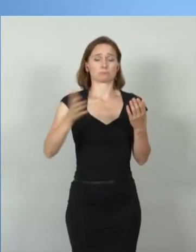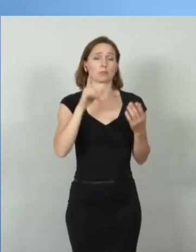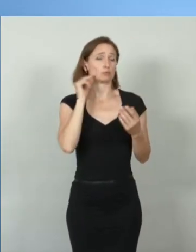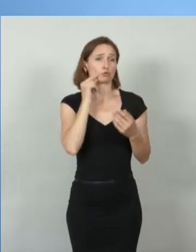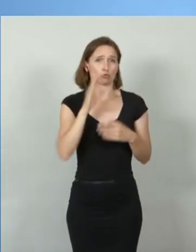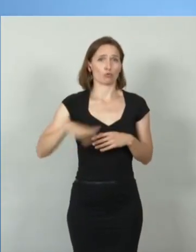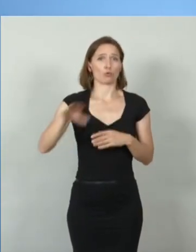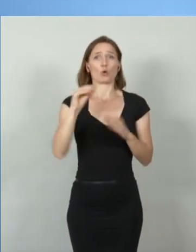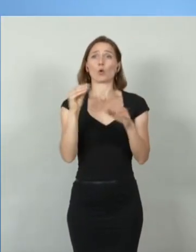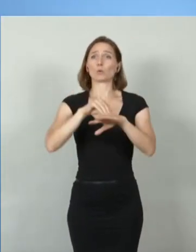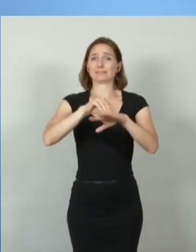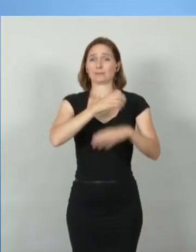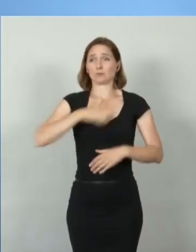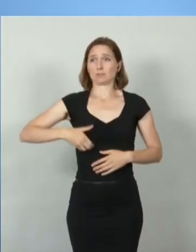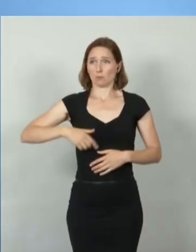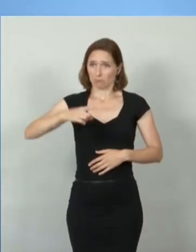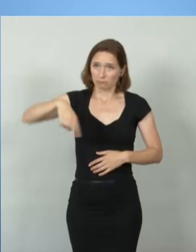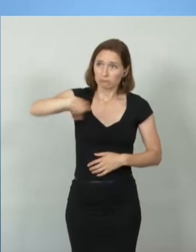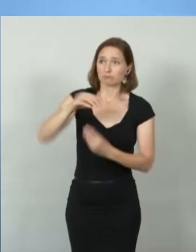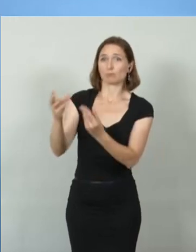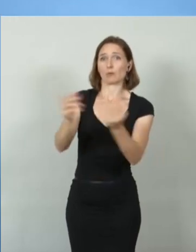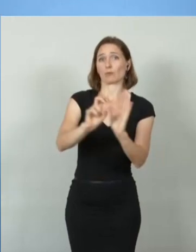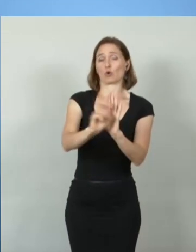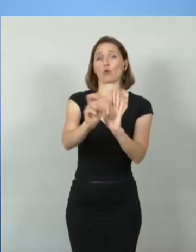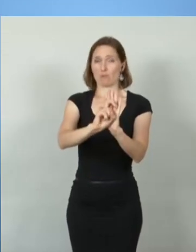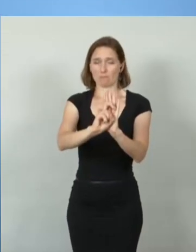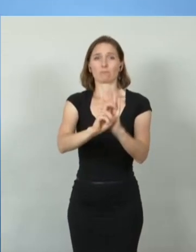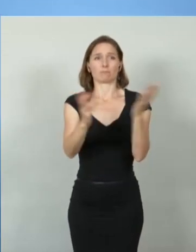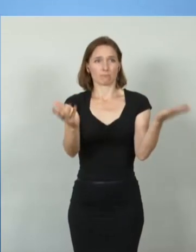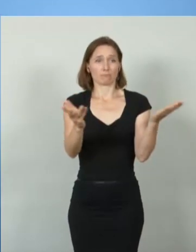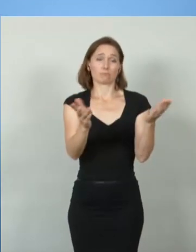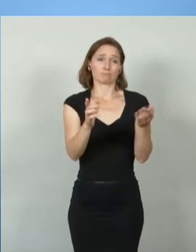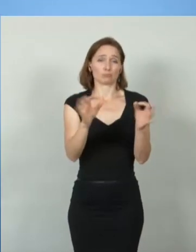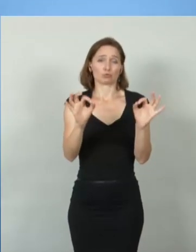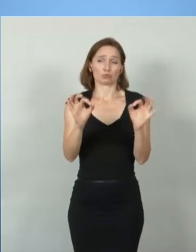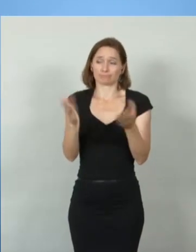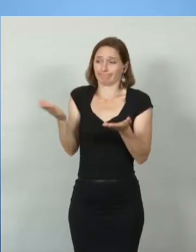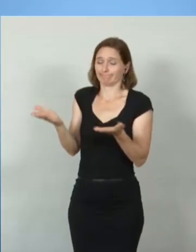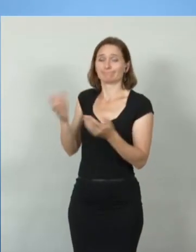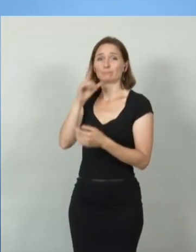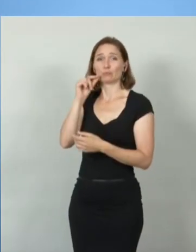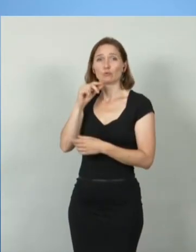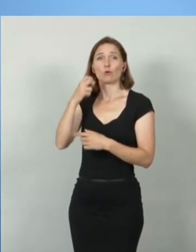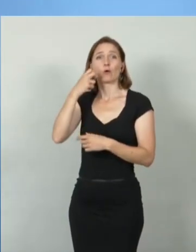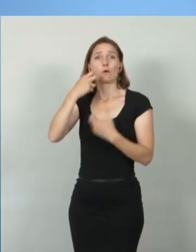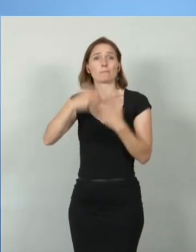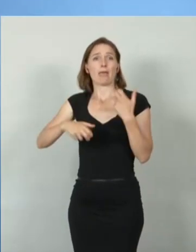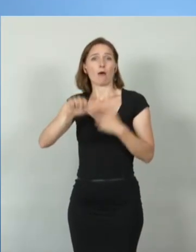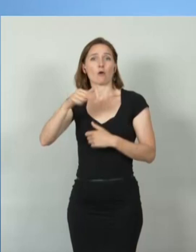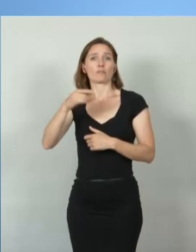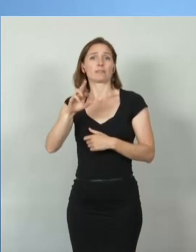chers habitants de Grenoble j'excuse à mon tour Pierre-André Juvet son absence qui est due à une blessure